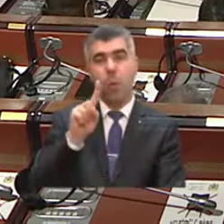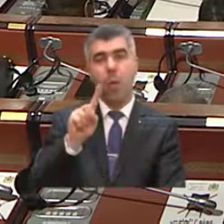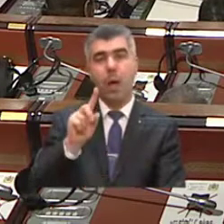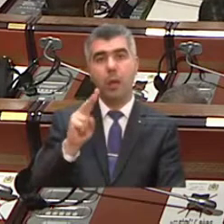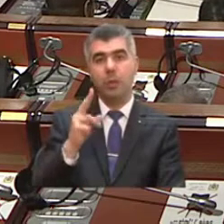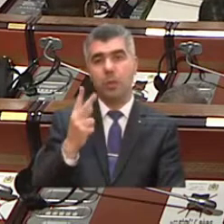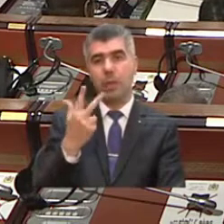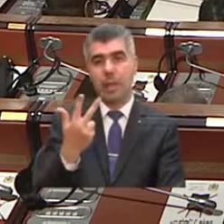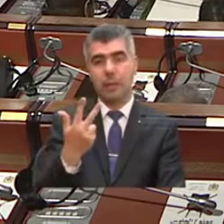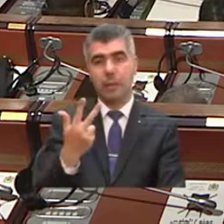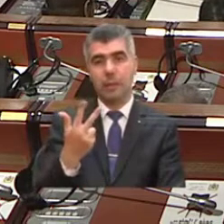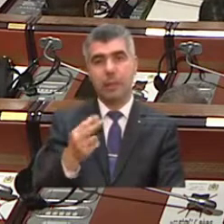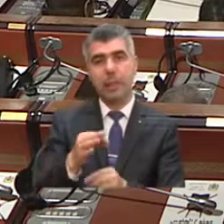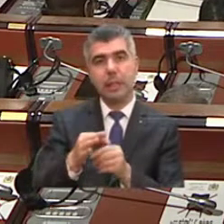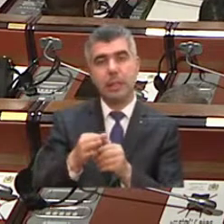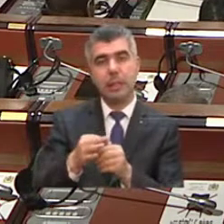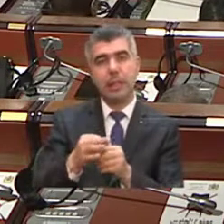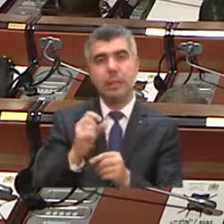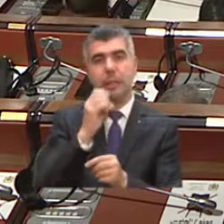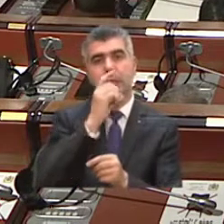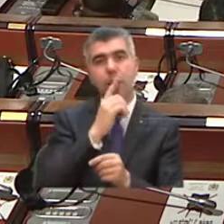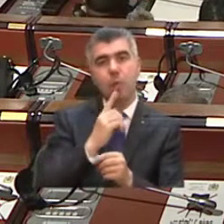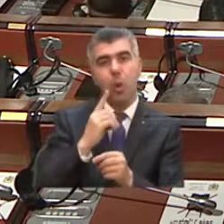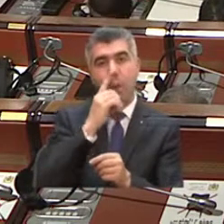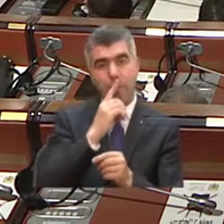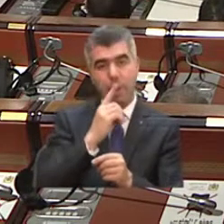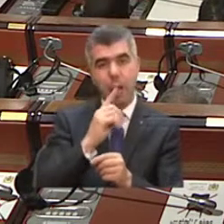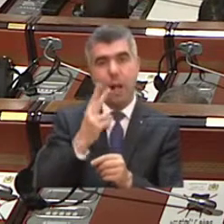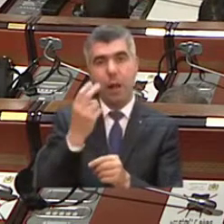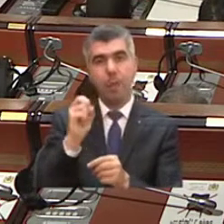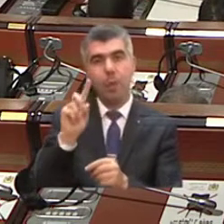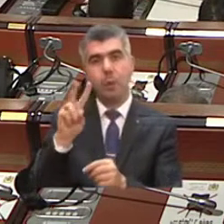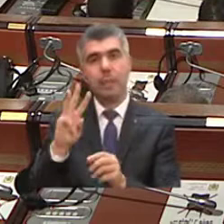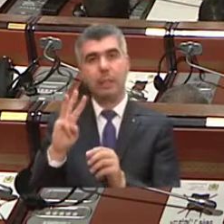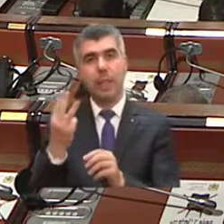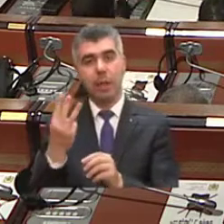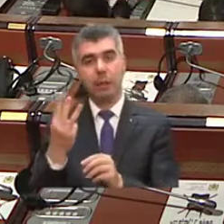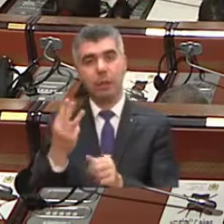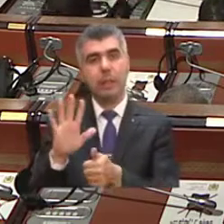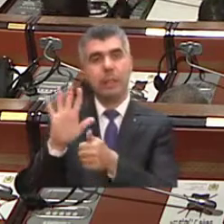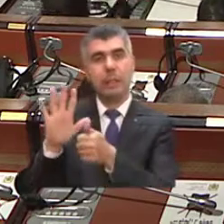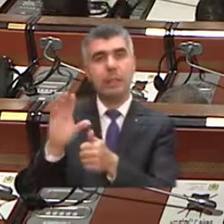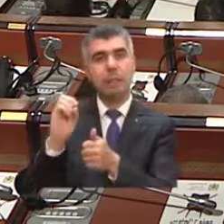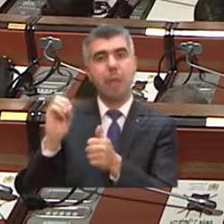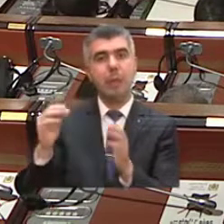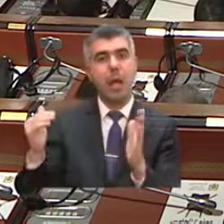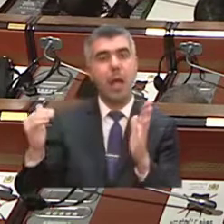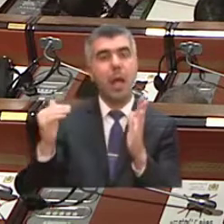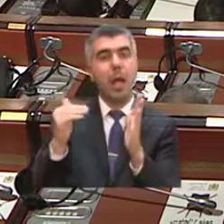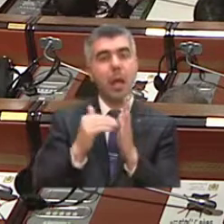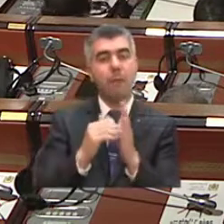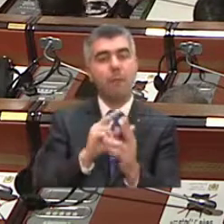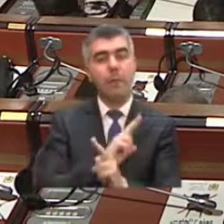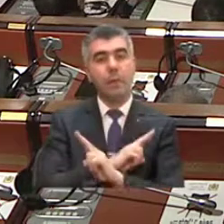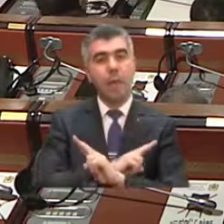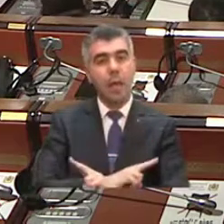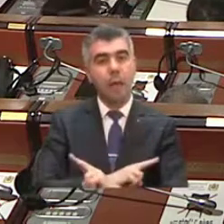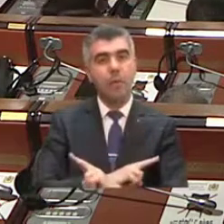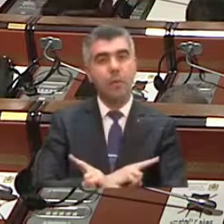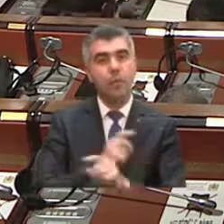31 ديسمبر 2019 والبالغ عددهم 600,000 متقاعد في القطاع